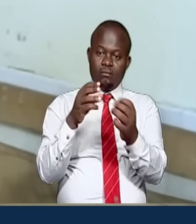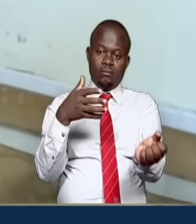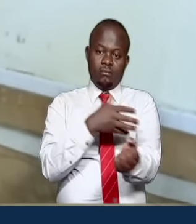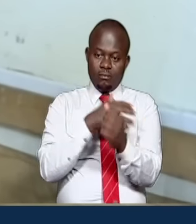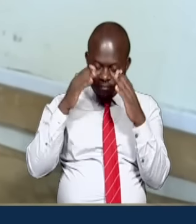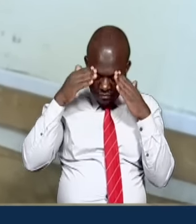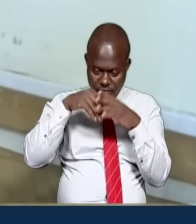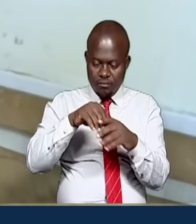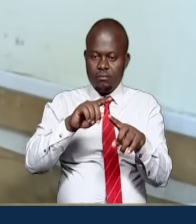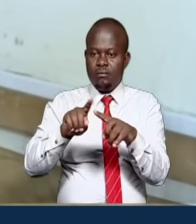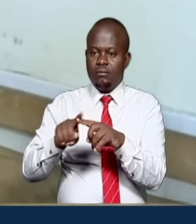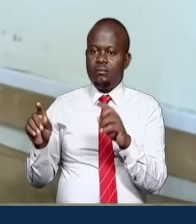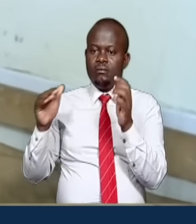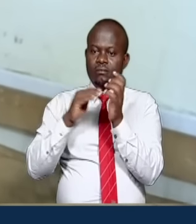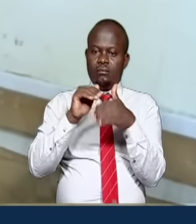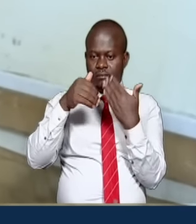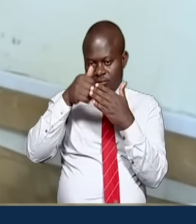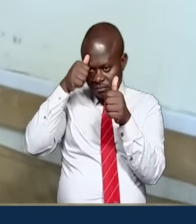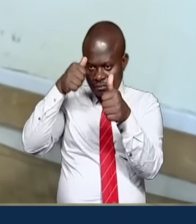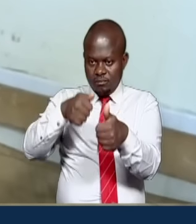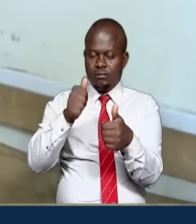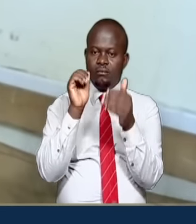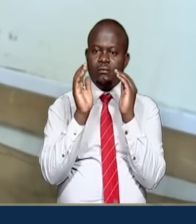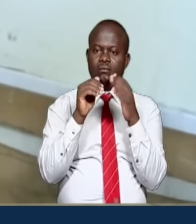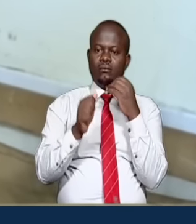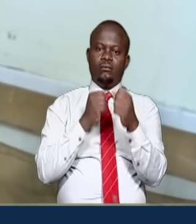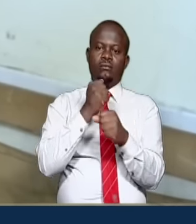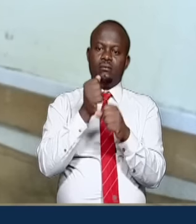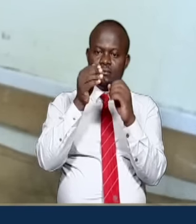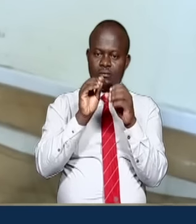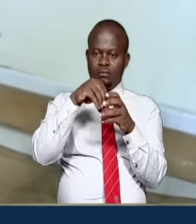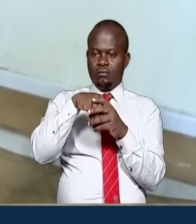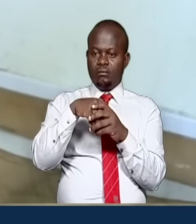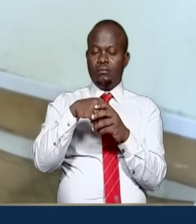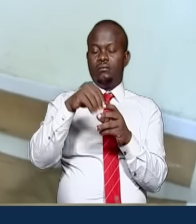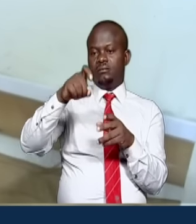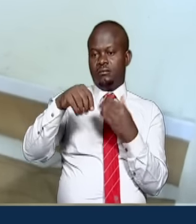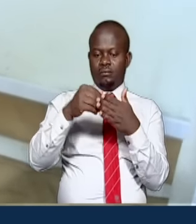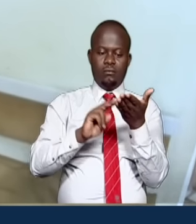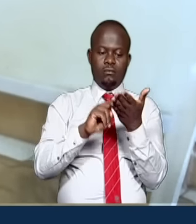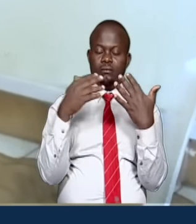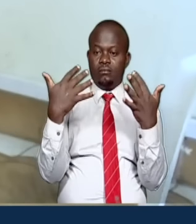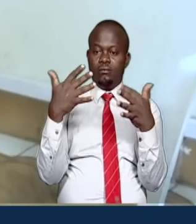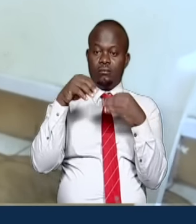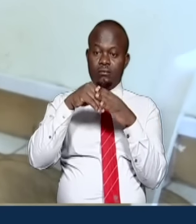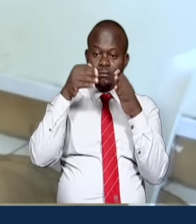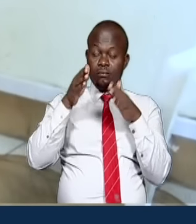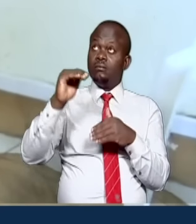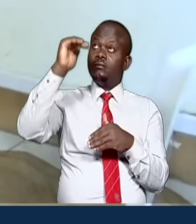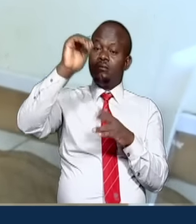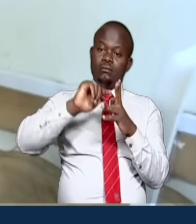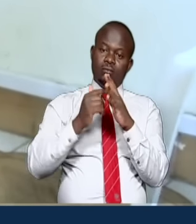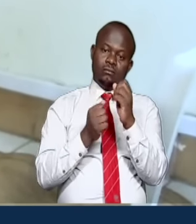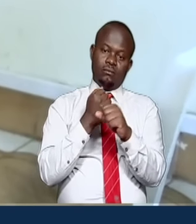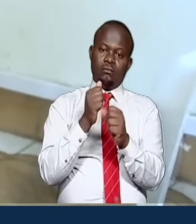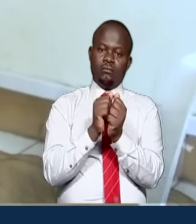zishyirwamo buratandukanye bigende ku kigero cy'imyaka umuntu arimo. Ahakenerwa gukoresha ibiganza bibiri ni ku muntu mukuru kuva ku myaka